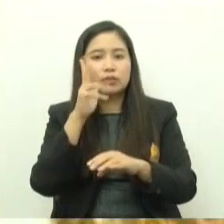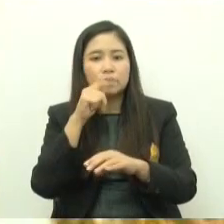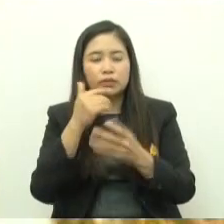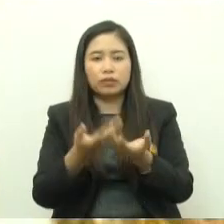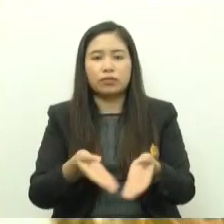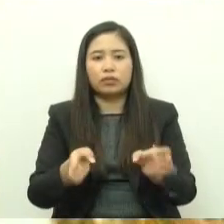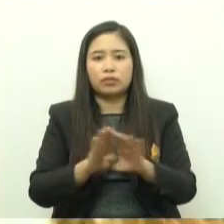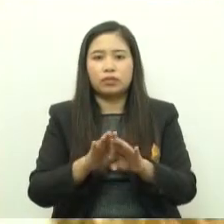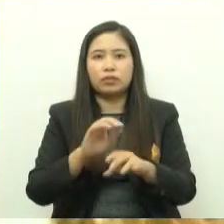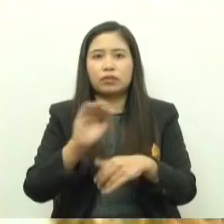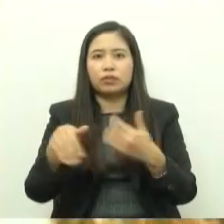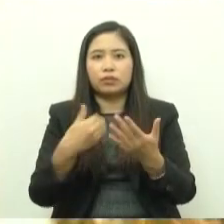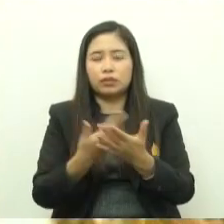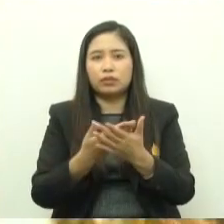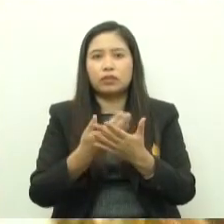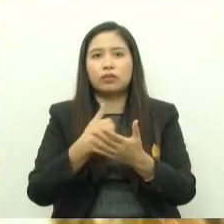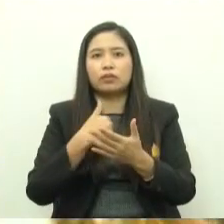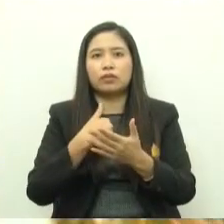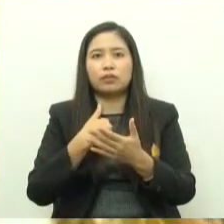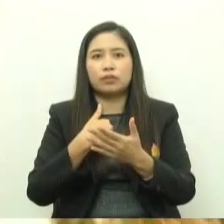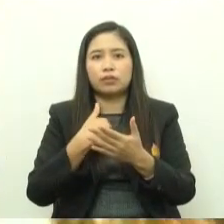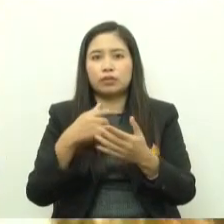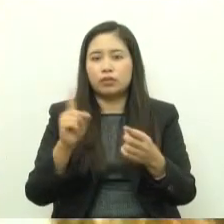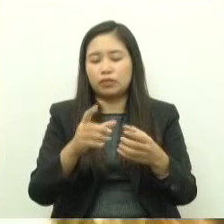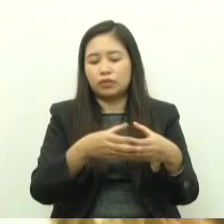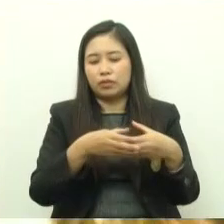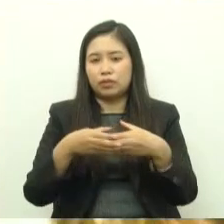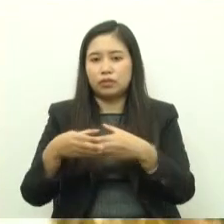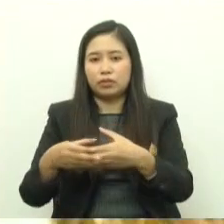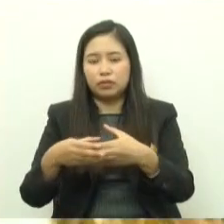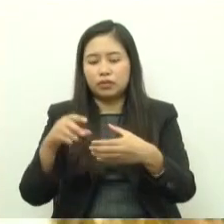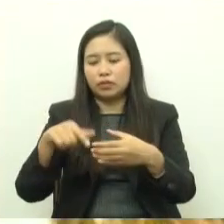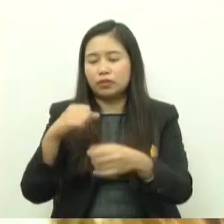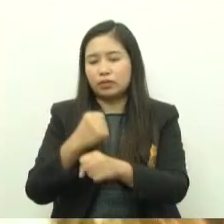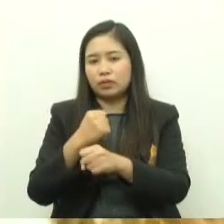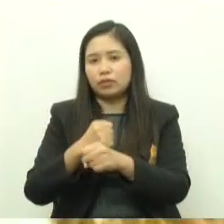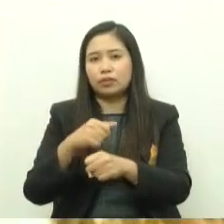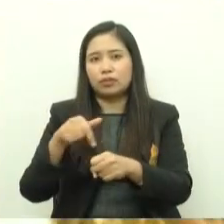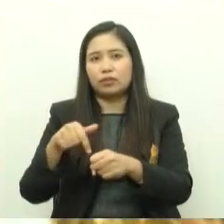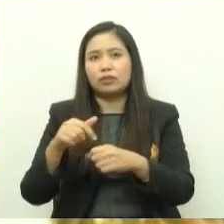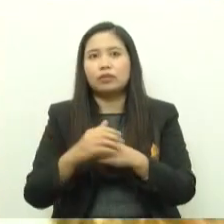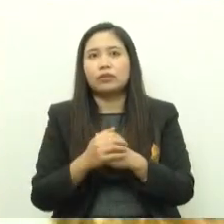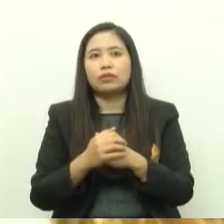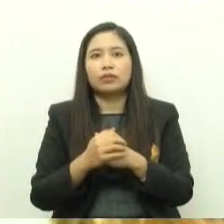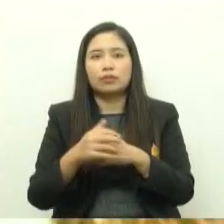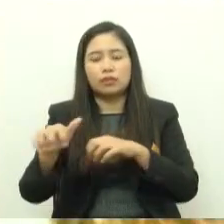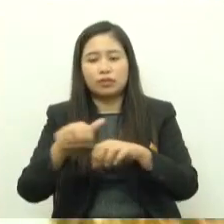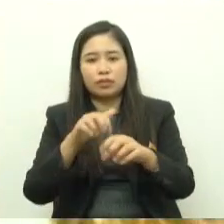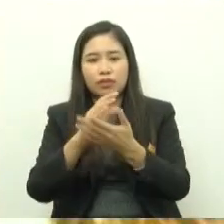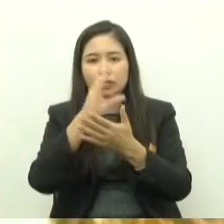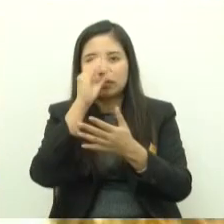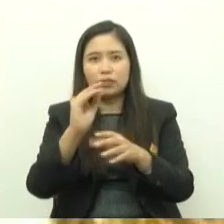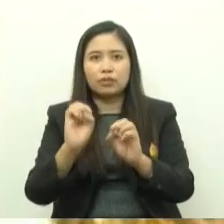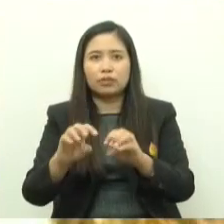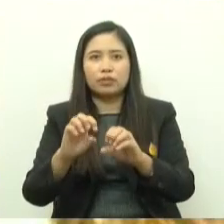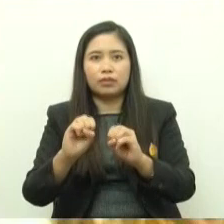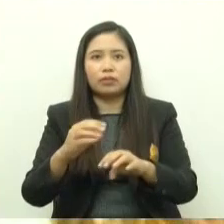ได้รับทราบรับฟังตรงนี้ด้วยเราก็นำมาสู่การจัดหลักสูตรของเรานะคะตลอดจนถึงกิจกรรมการเรียนการสอนอันนี้ก็เป็น